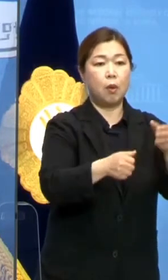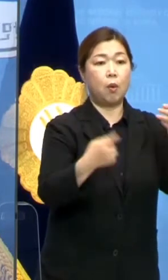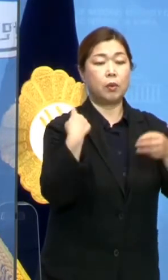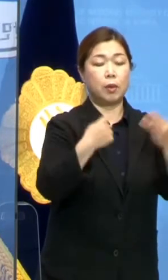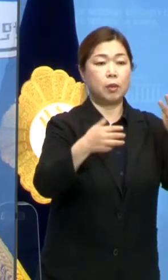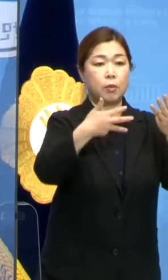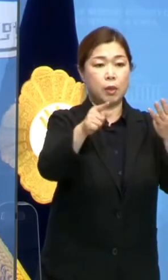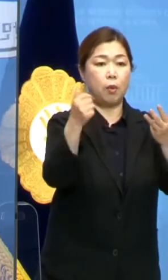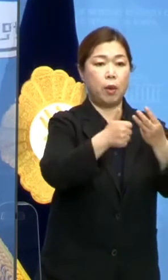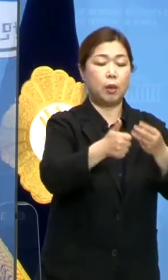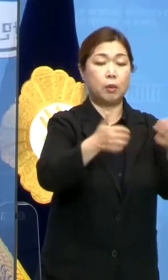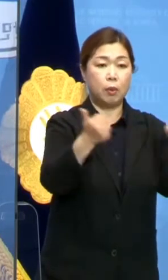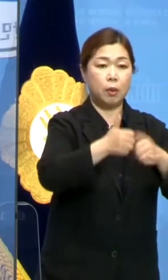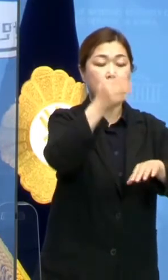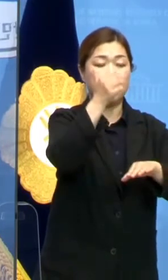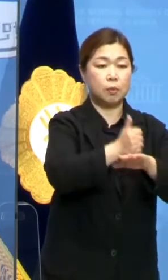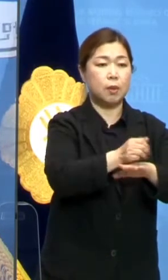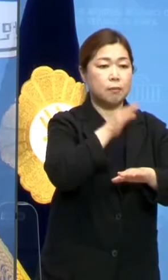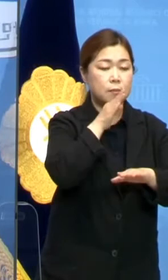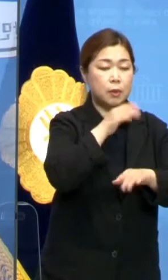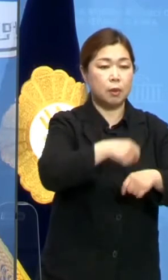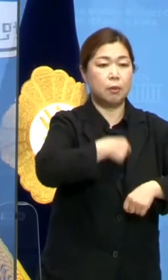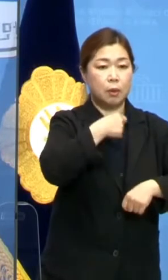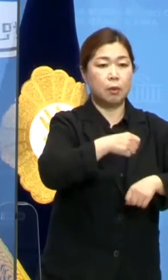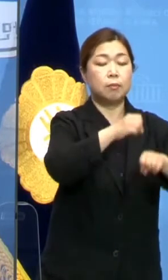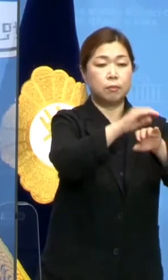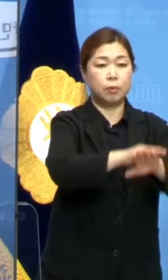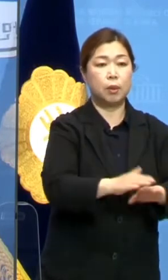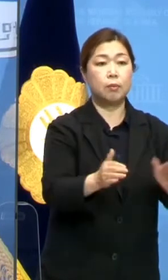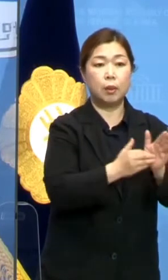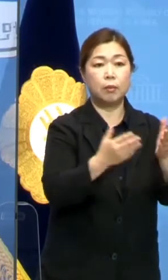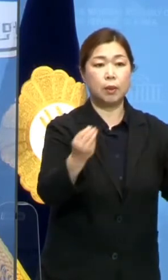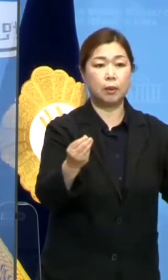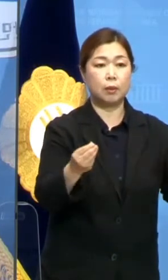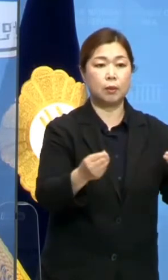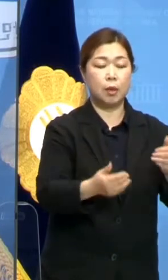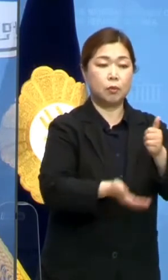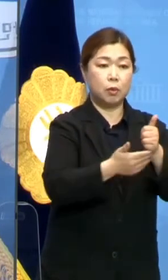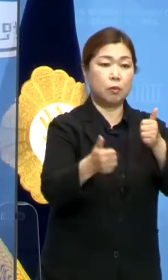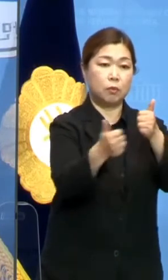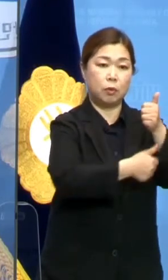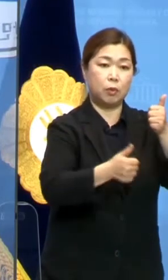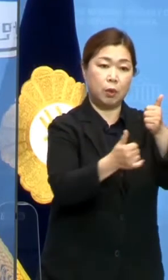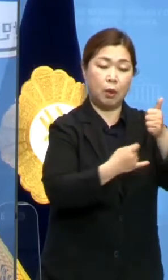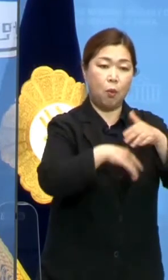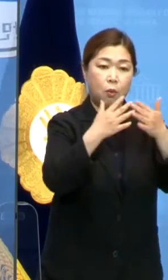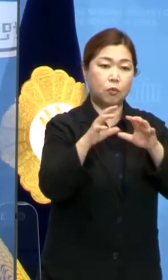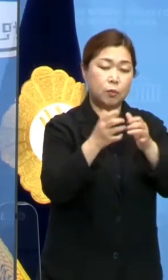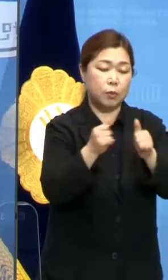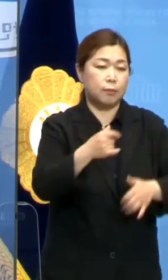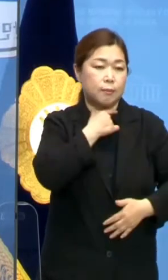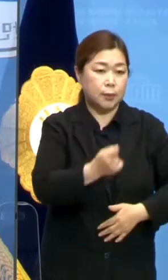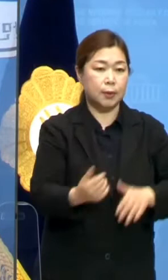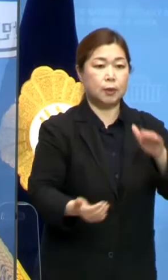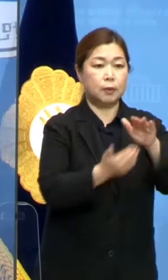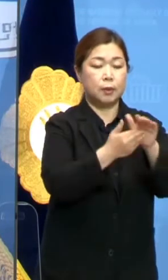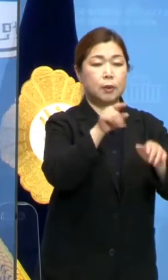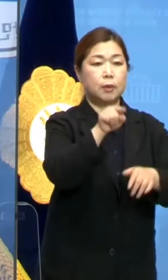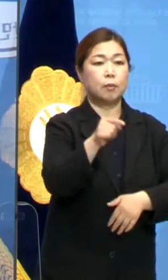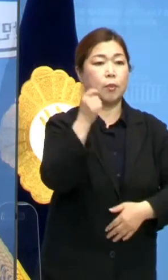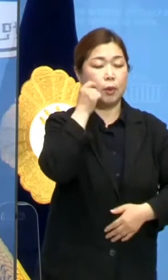회의를 마지막으로 사실상 종료했습니다. 추천위원회가 온 국민의 열망을 실현하지 못한